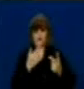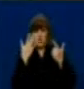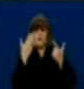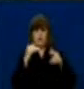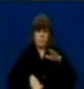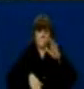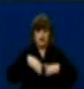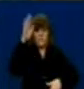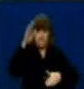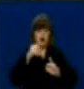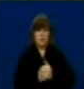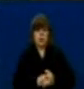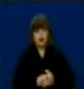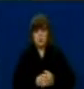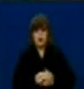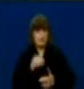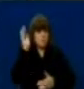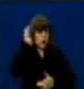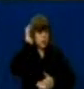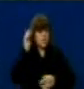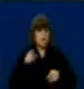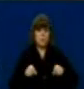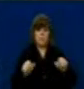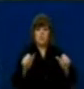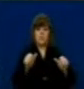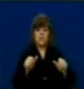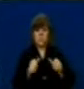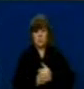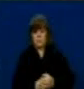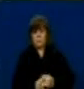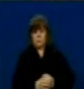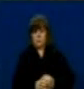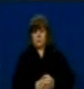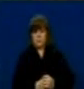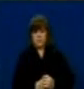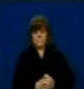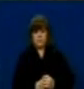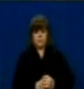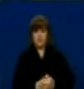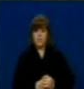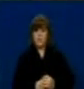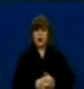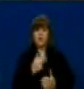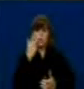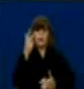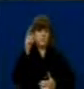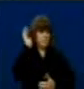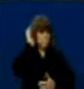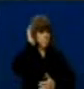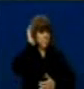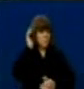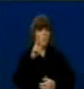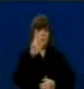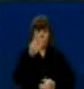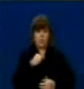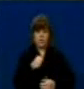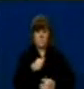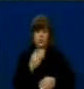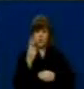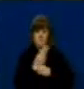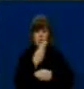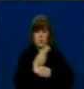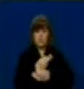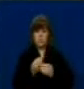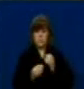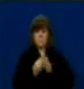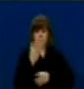më i lartë se sa buxheti për Ministrinë e Bujqësisë, Pylltarisë dhe Zhvillimit Rural. Tri ministri që mund ta bëjnë dhe përbëjnë shtetin tonë